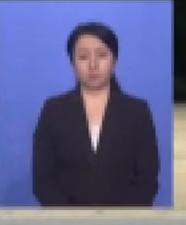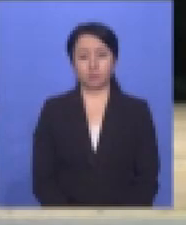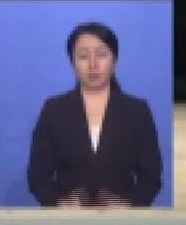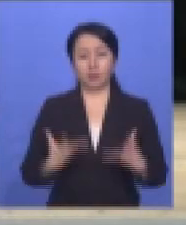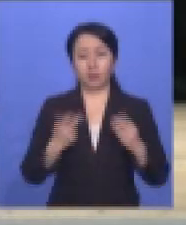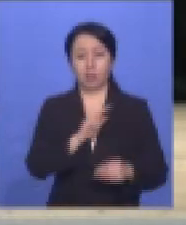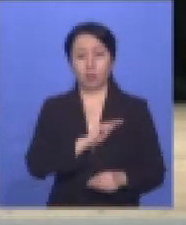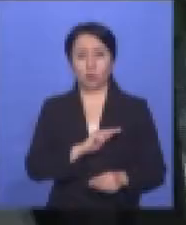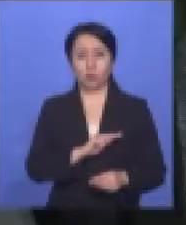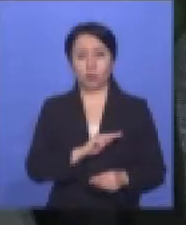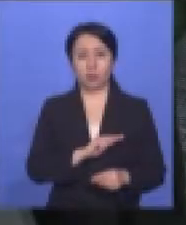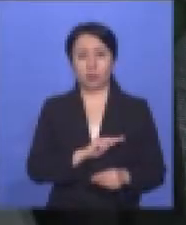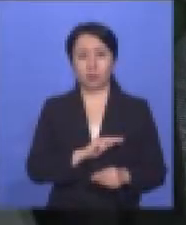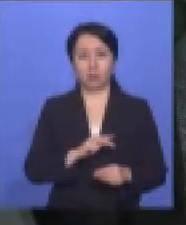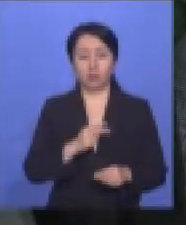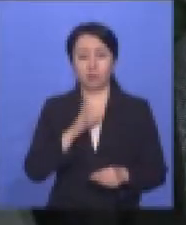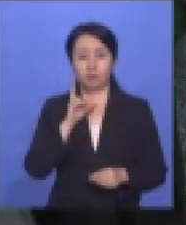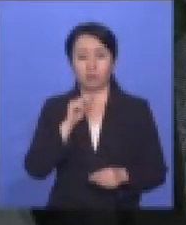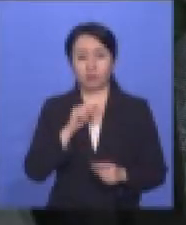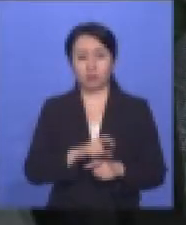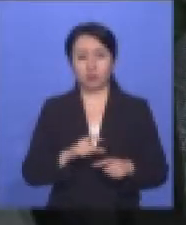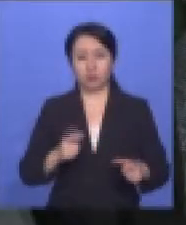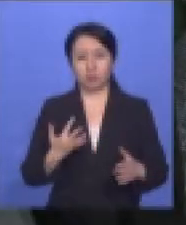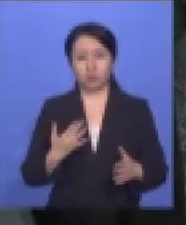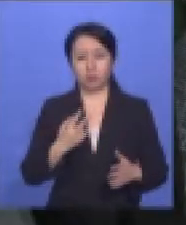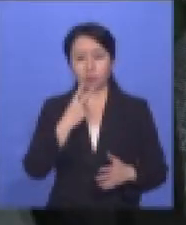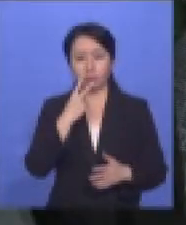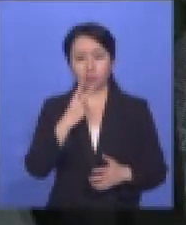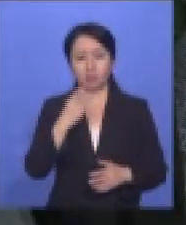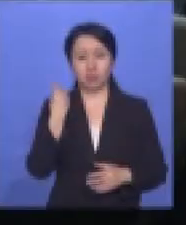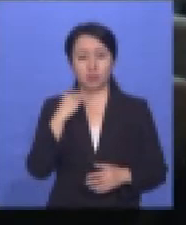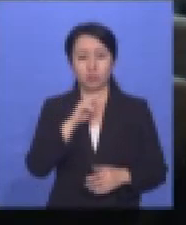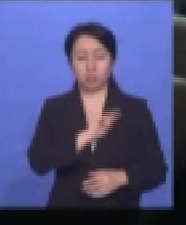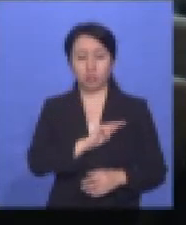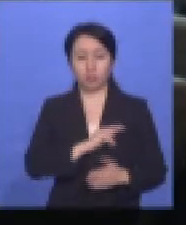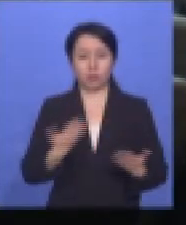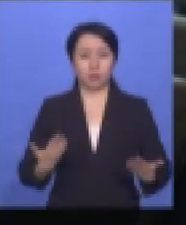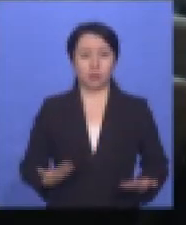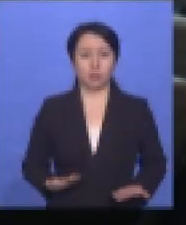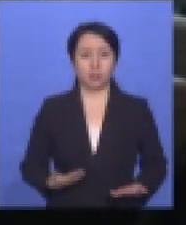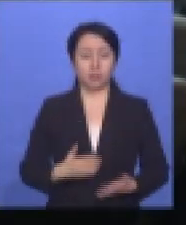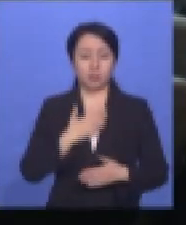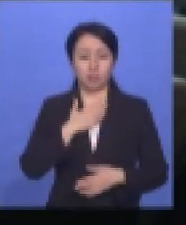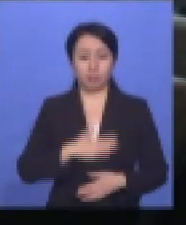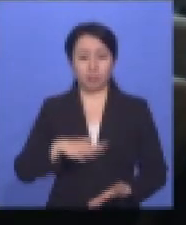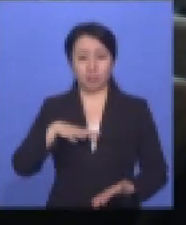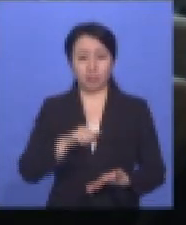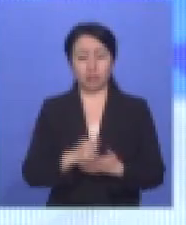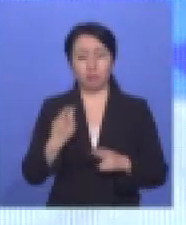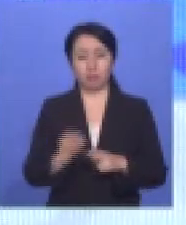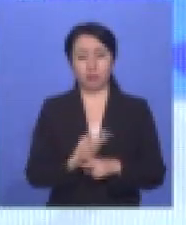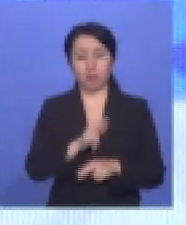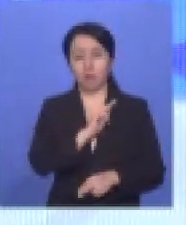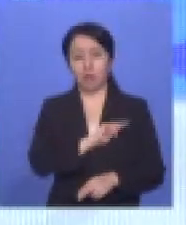День труда – это не столько красная дата в календаре, сколько показатель качества трудовой жизни. Это стабильная занятость,